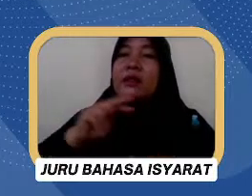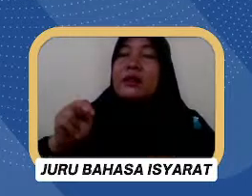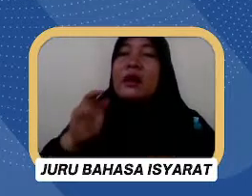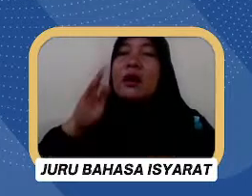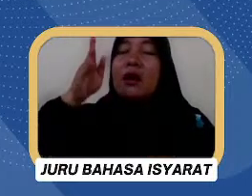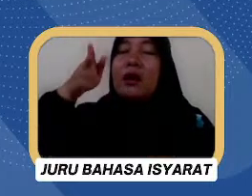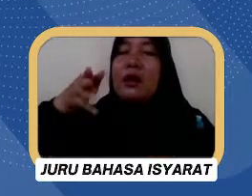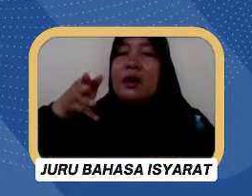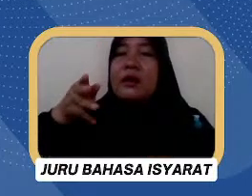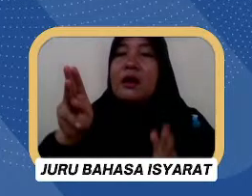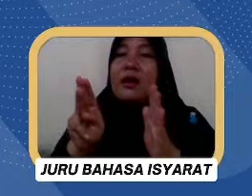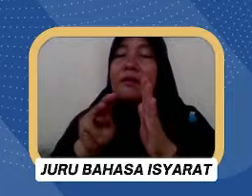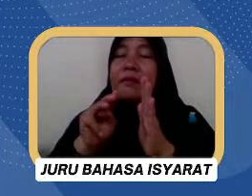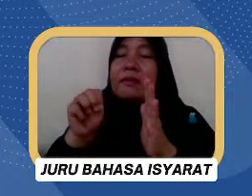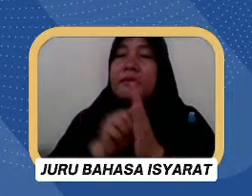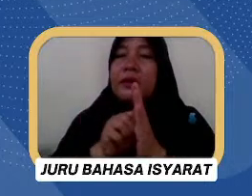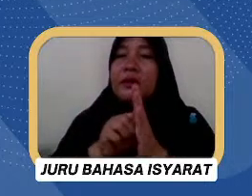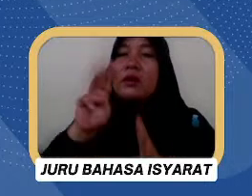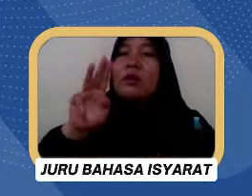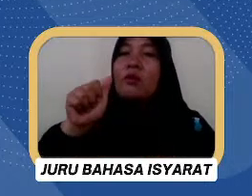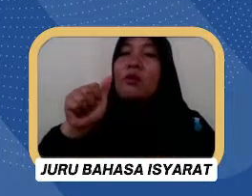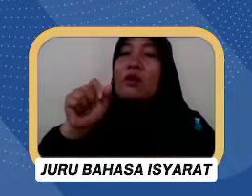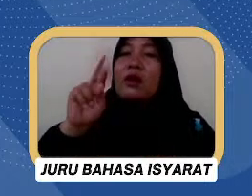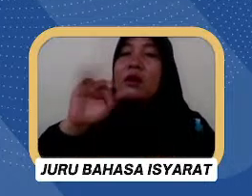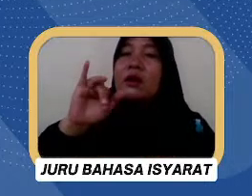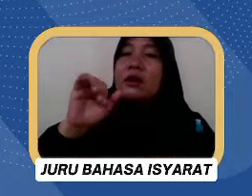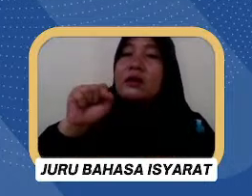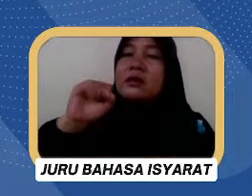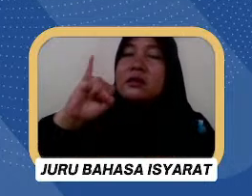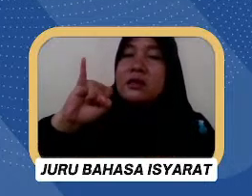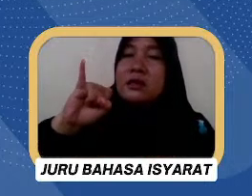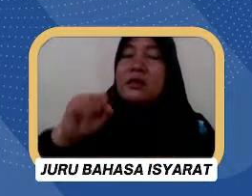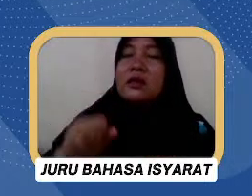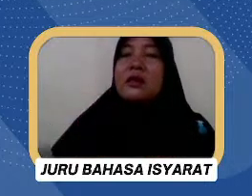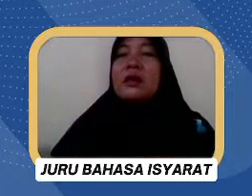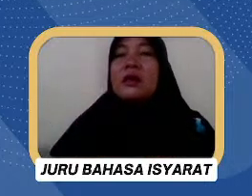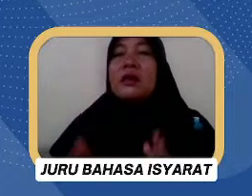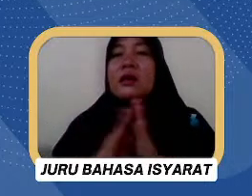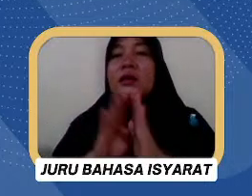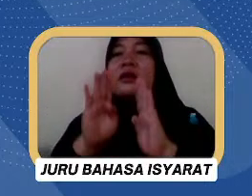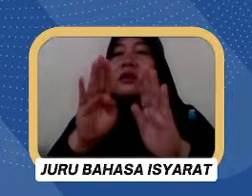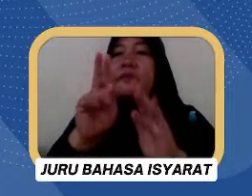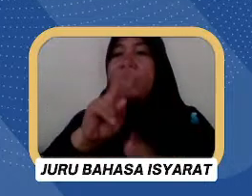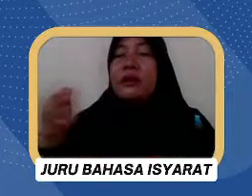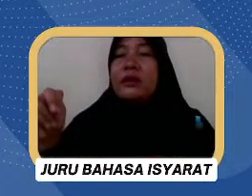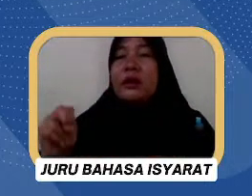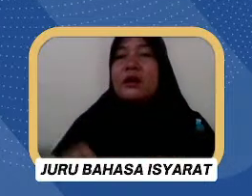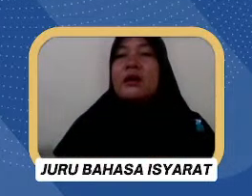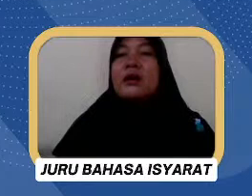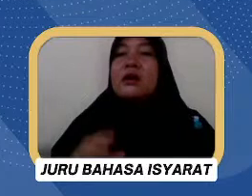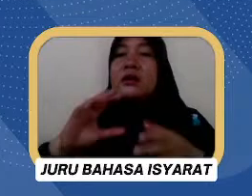hilang jika kita tidak akan mau merugi. Jadi Bapak Ibu dan adik-adik